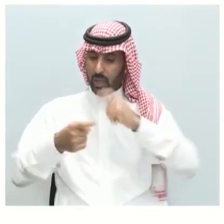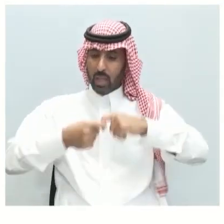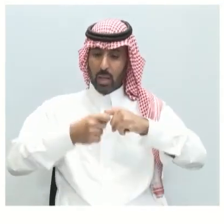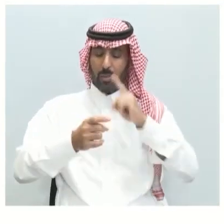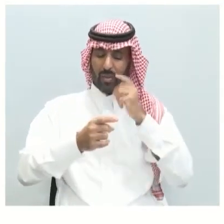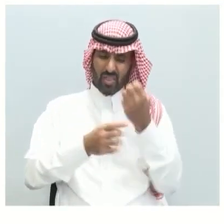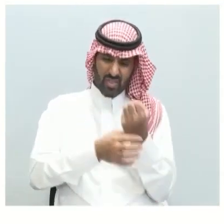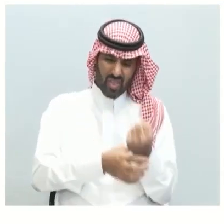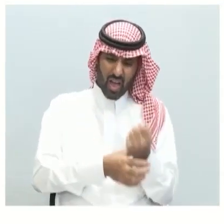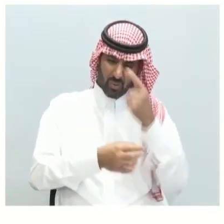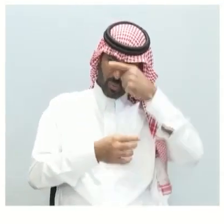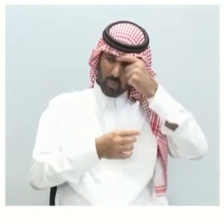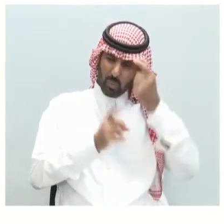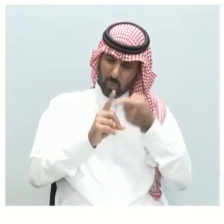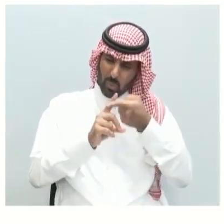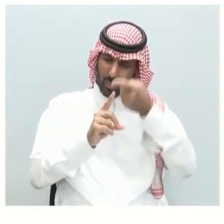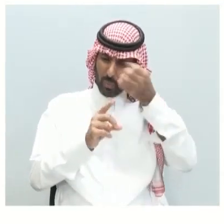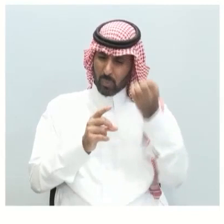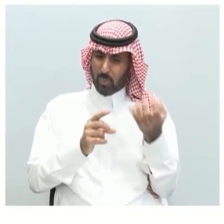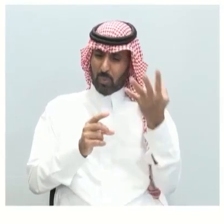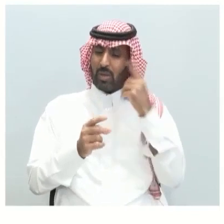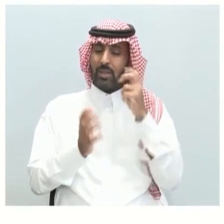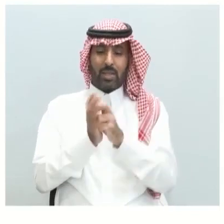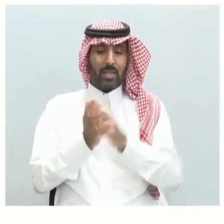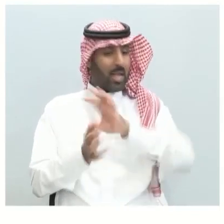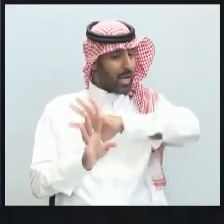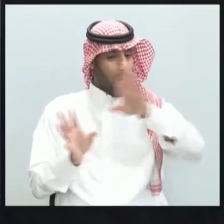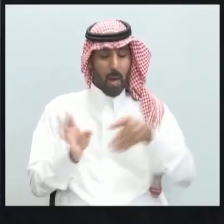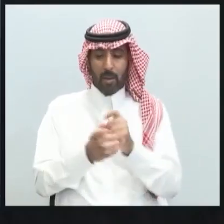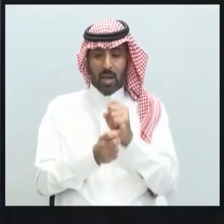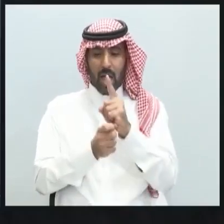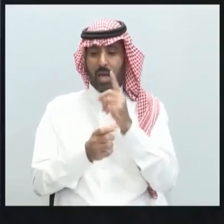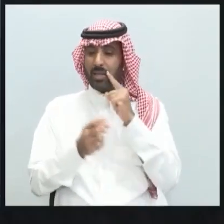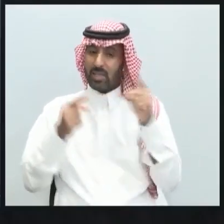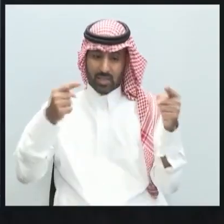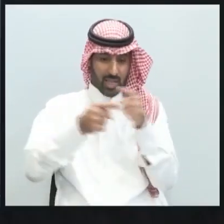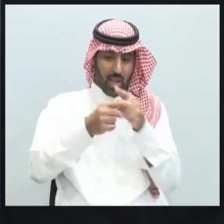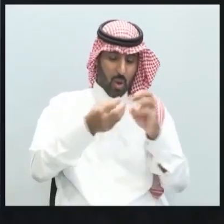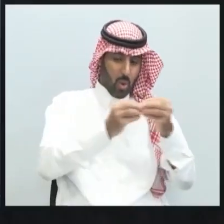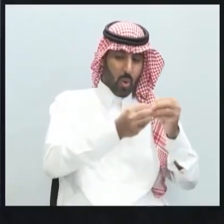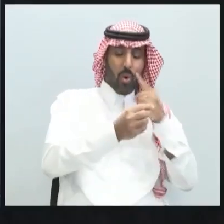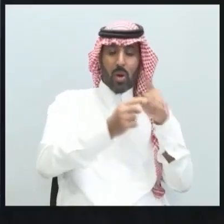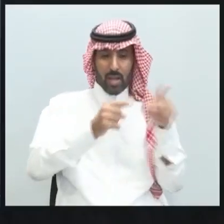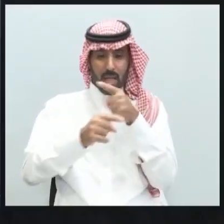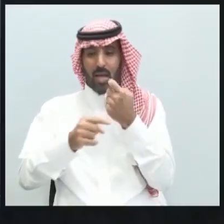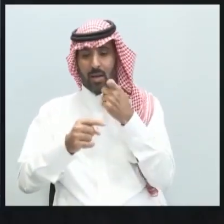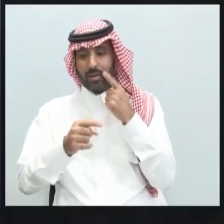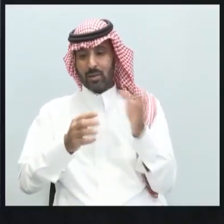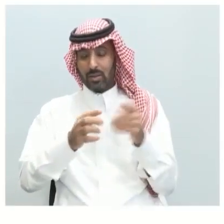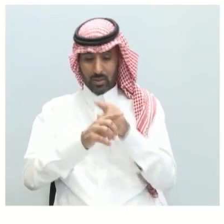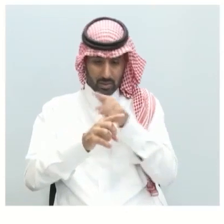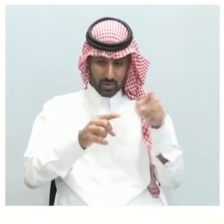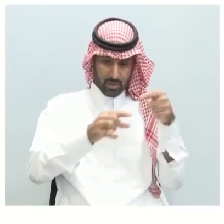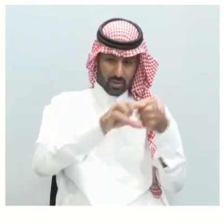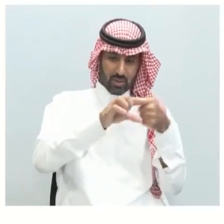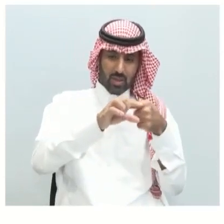بين الضغط ودرجه الحراره بالنسبه للقانون العام للغازات لاحظ ان الاسهم جميعها باللون الاحمر اذا هنا